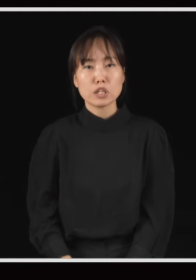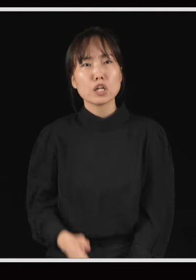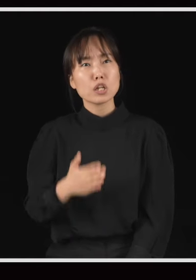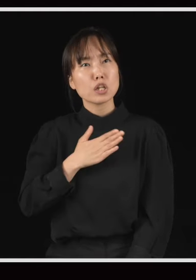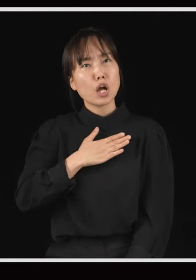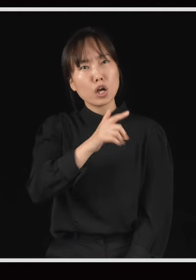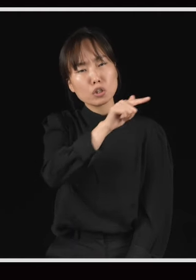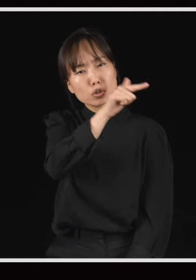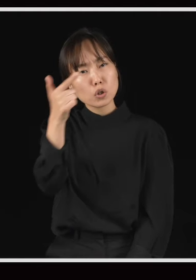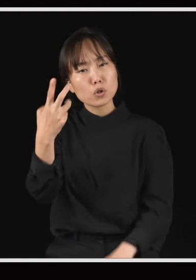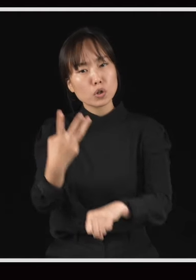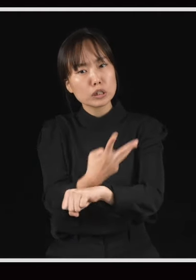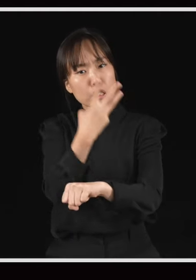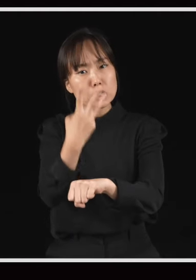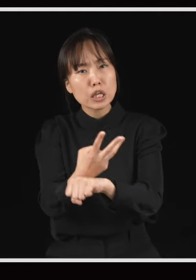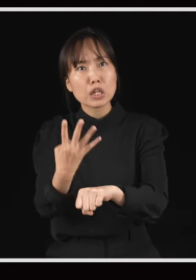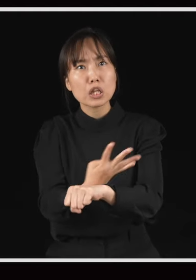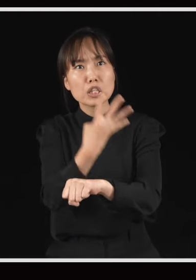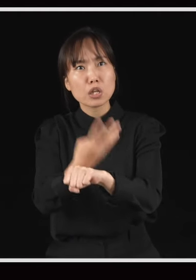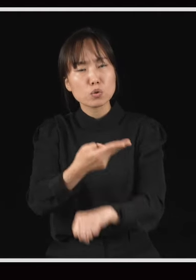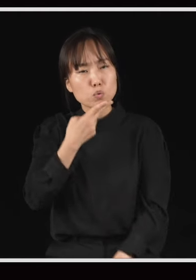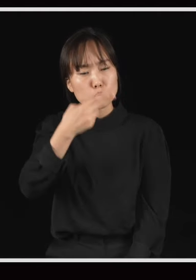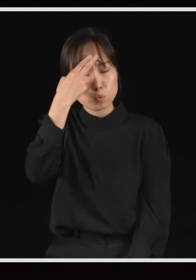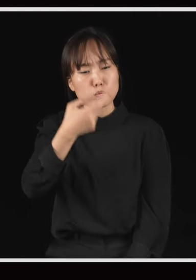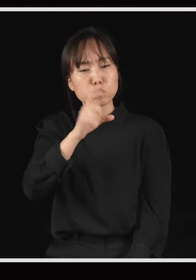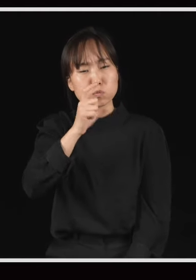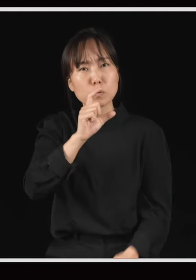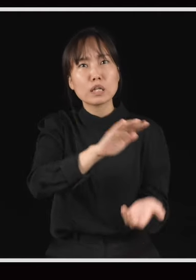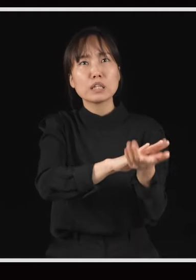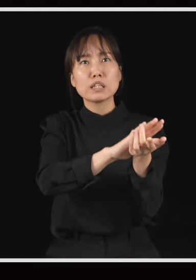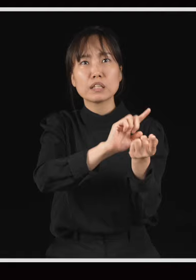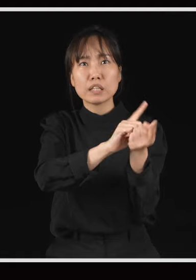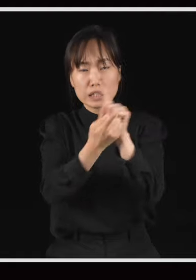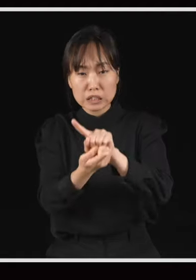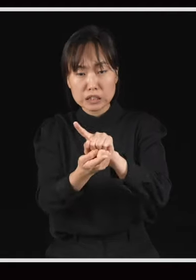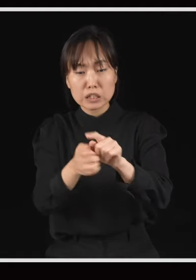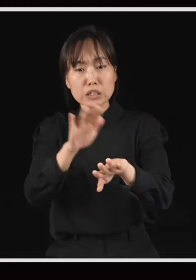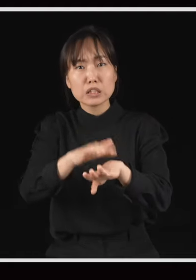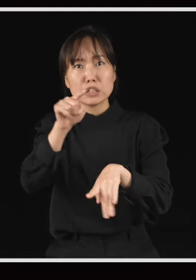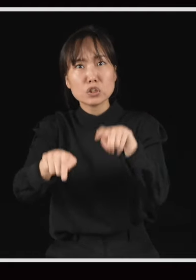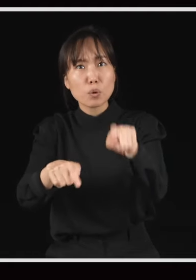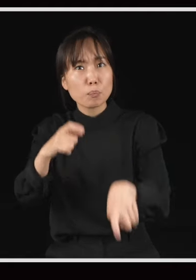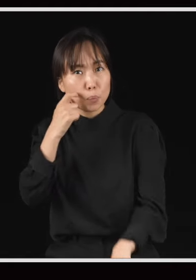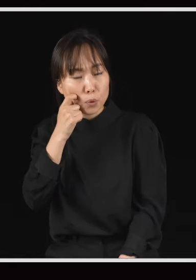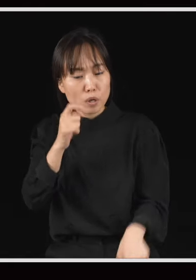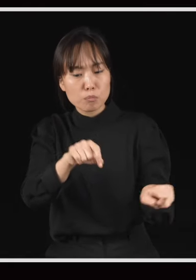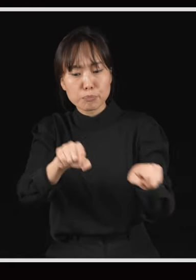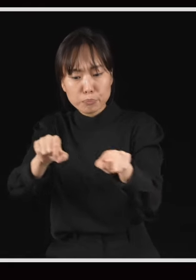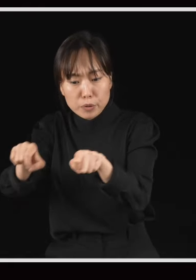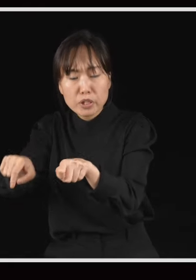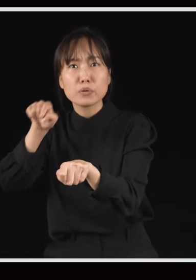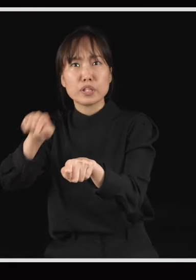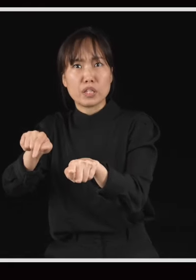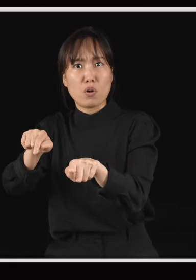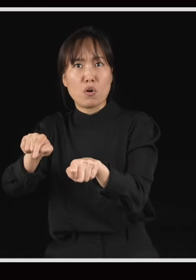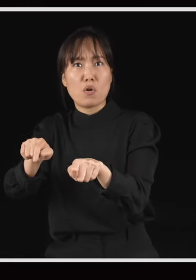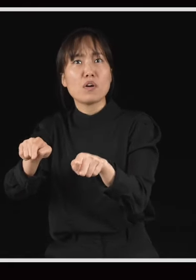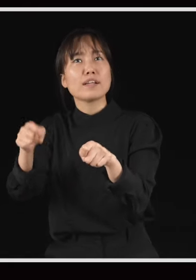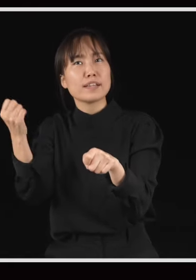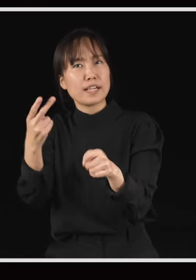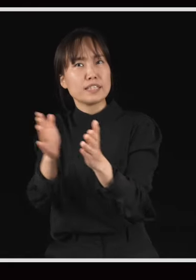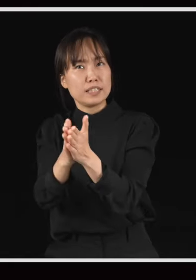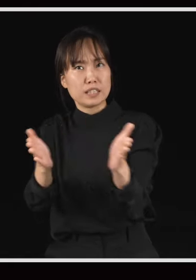비어버렸고 매일매일 술을 마셨으면 저녁마다 하루 서너 시간씩 술을 마시는데 시간을 썼을 텐데 그 시간이 나는 거예요. 그때 할 수 있는